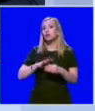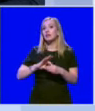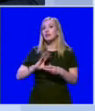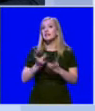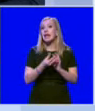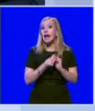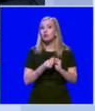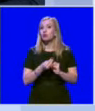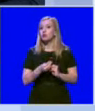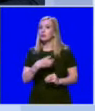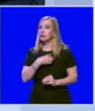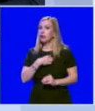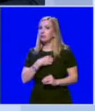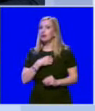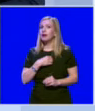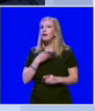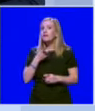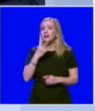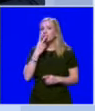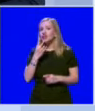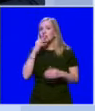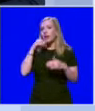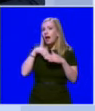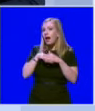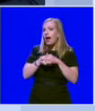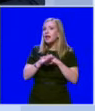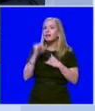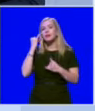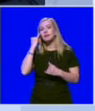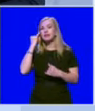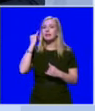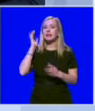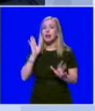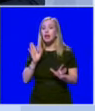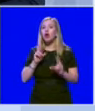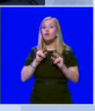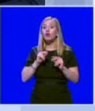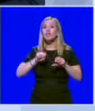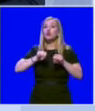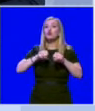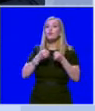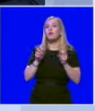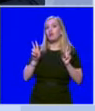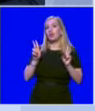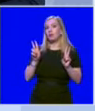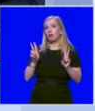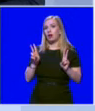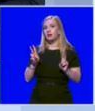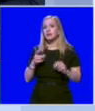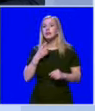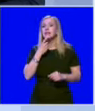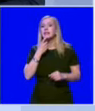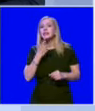ГЕРБ, вие провиждате тайни сценарии и говорите за счупване на демокрацията.